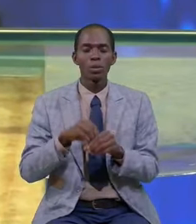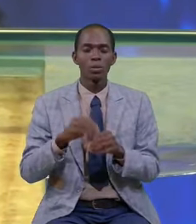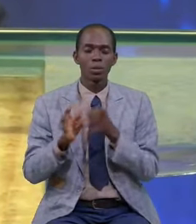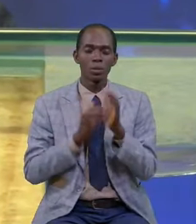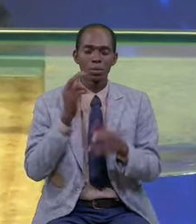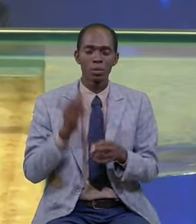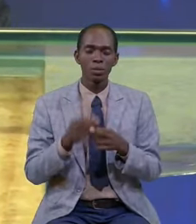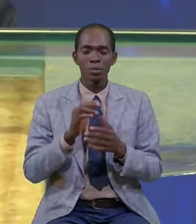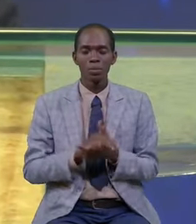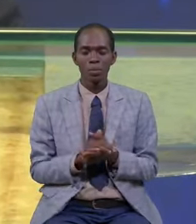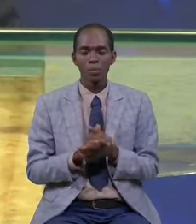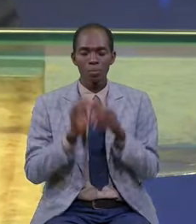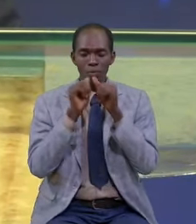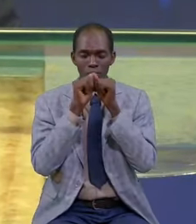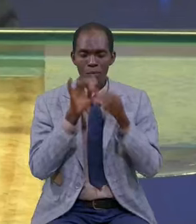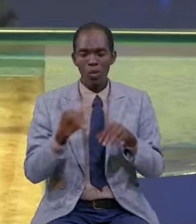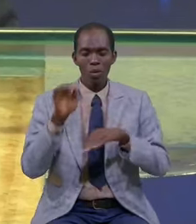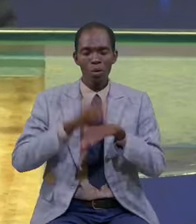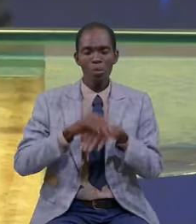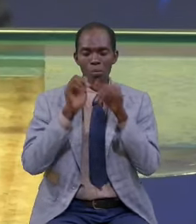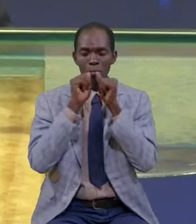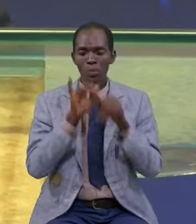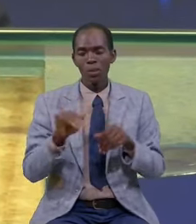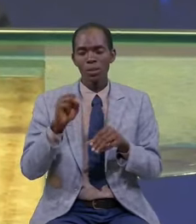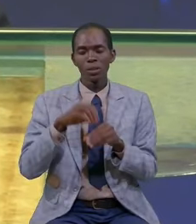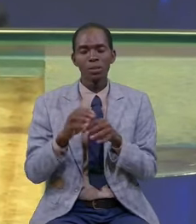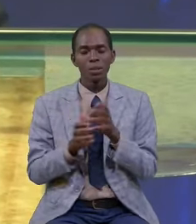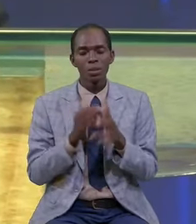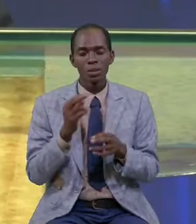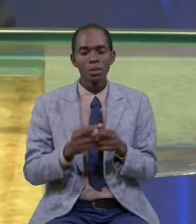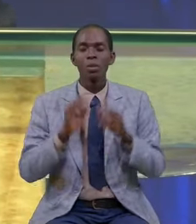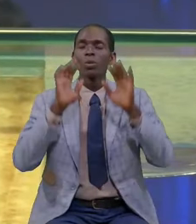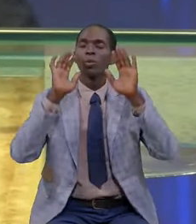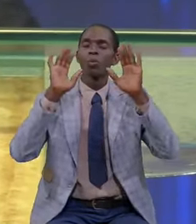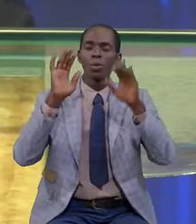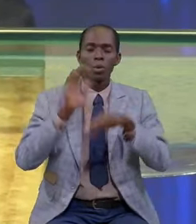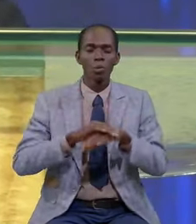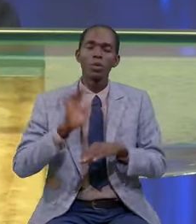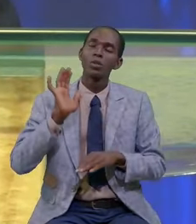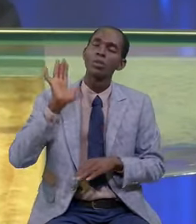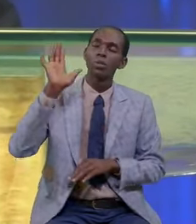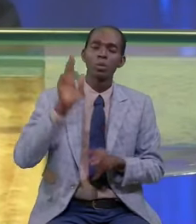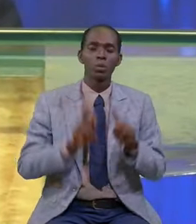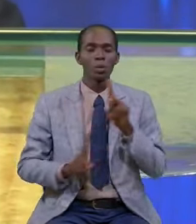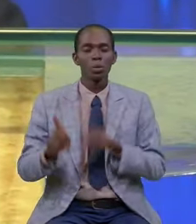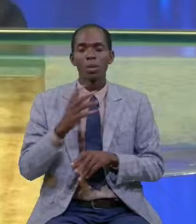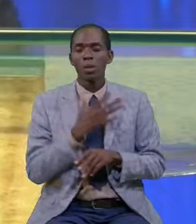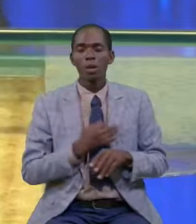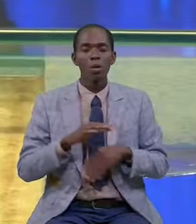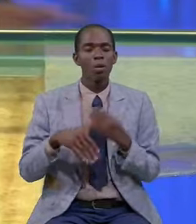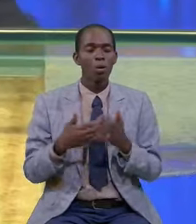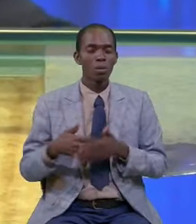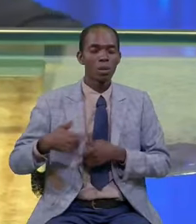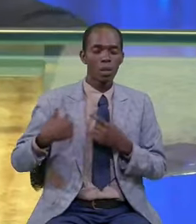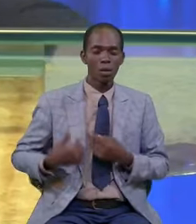Jésus-Christ. Les bénédictions sur bénédictions, les signes et les prodiges sur ton peuple et les désirs que nous avons dans le